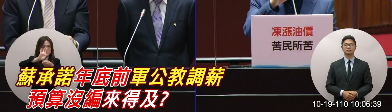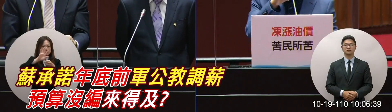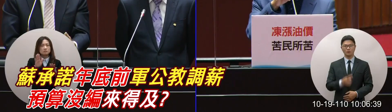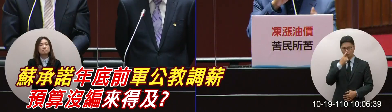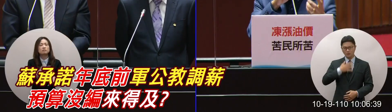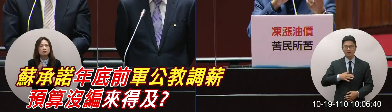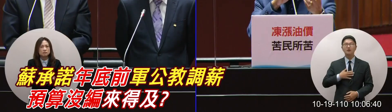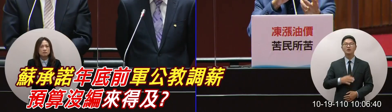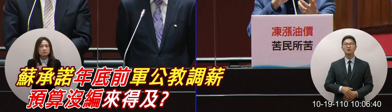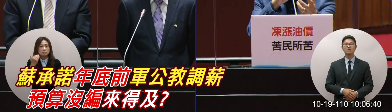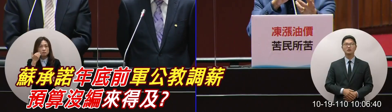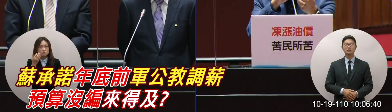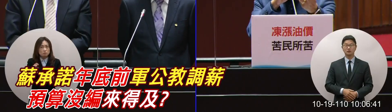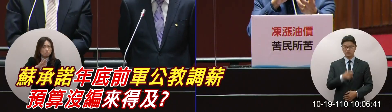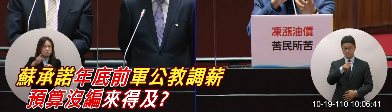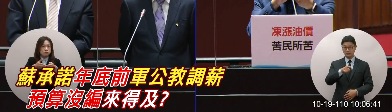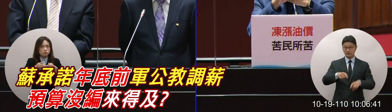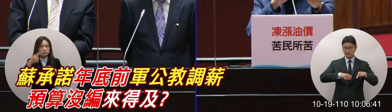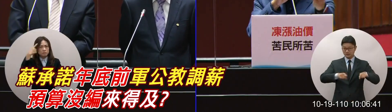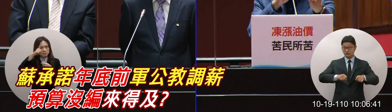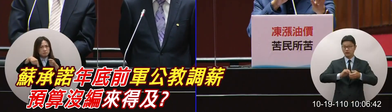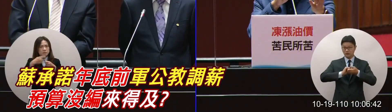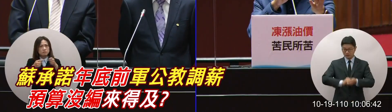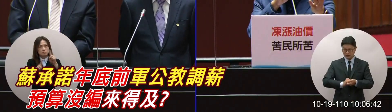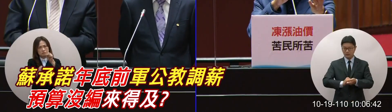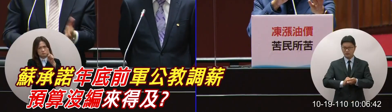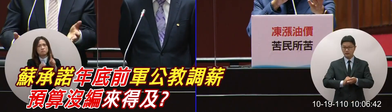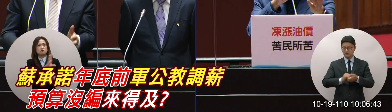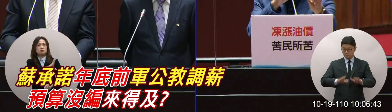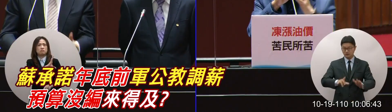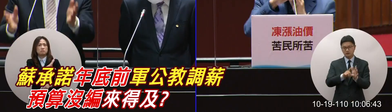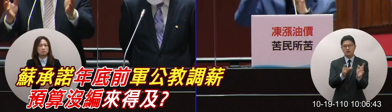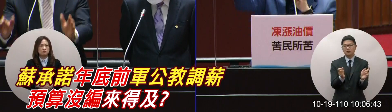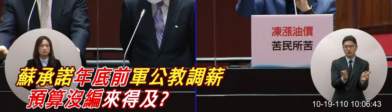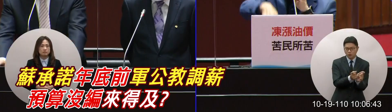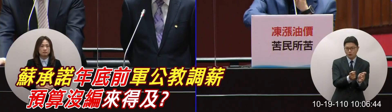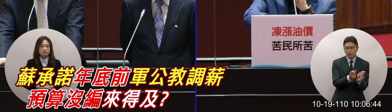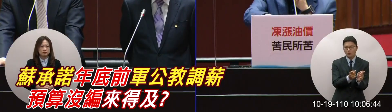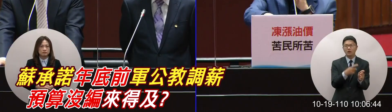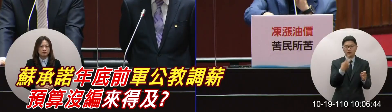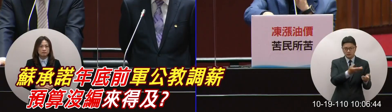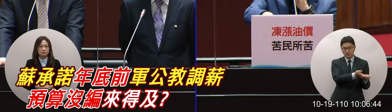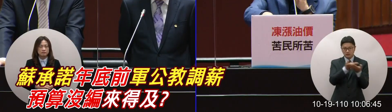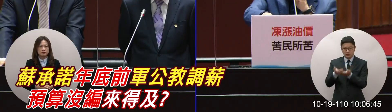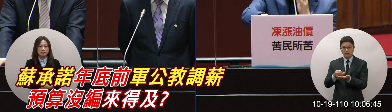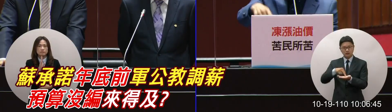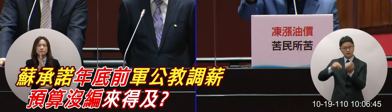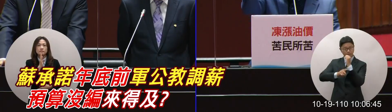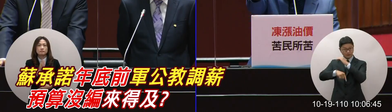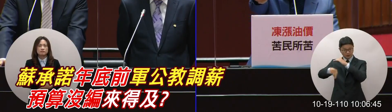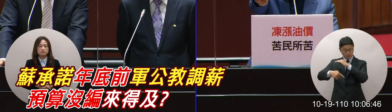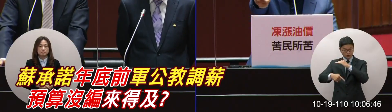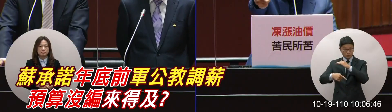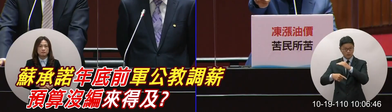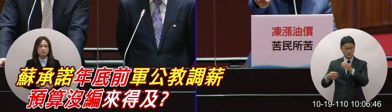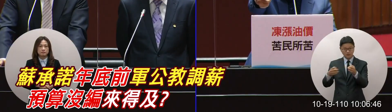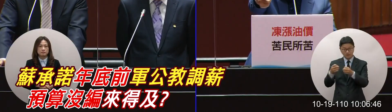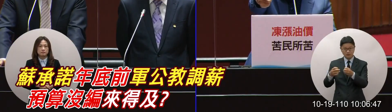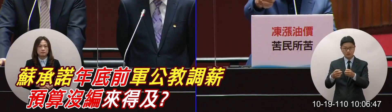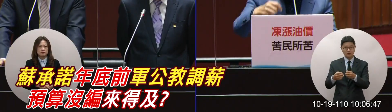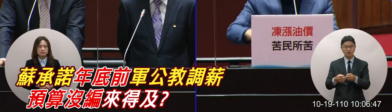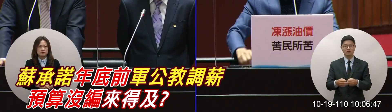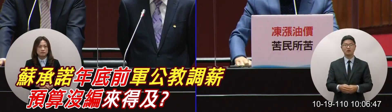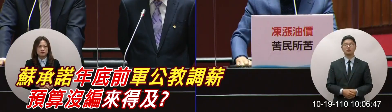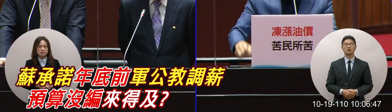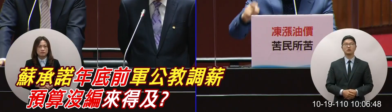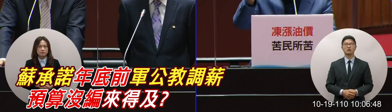道，但是你决定现在时间很短哦。 对了， 你还要送到这里来啊？ 是啊，是啊。 还有钱哪里来？你告诉我钱。